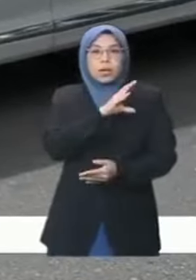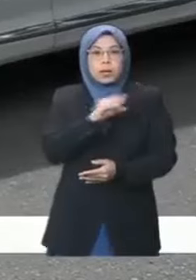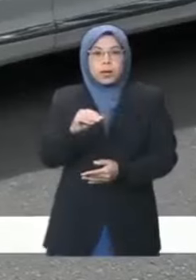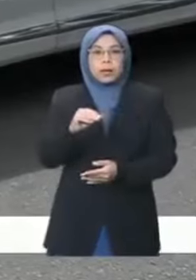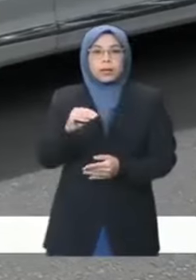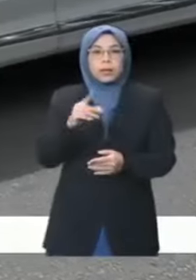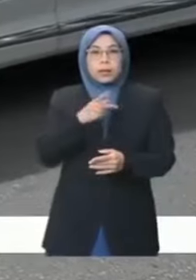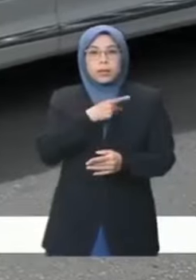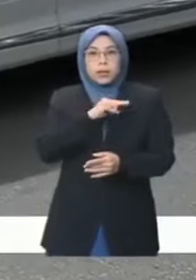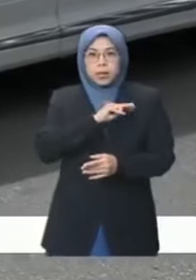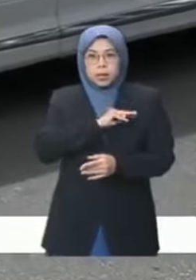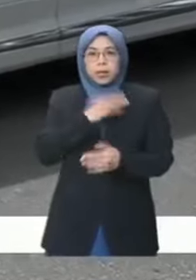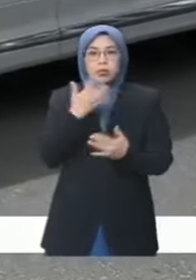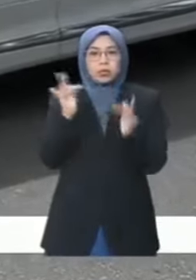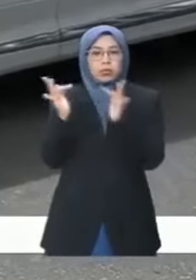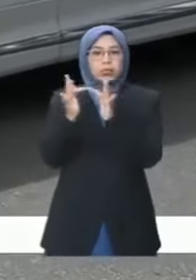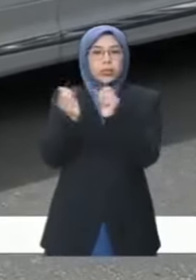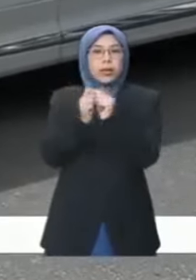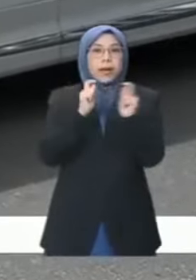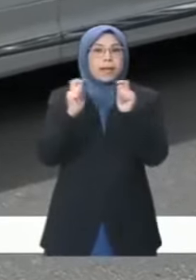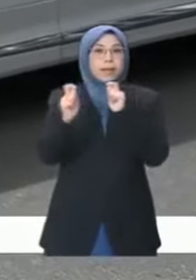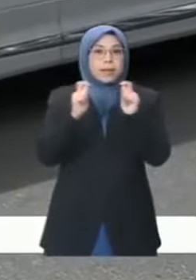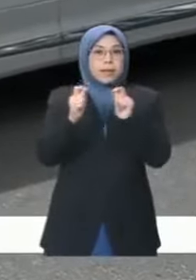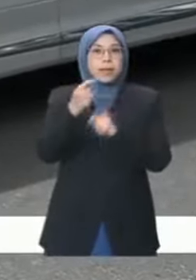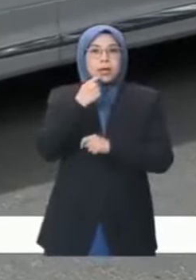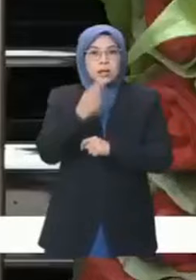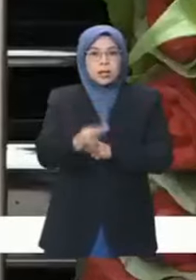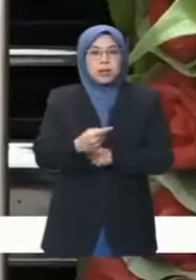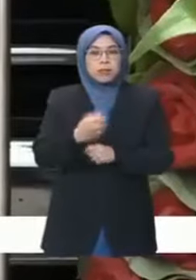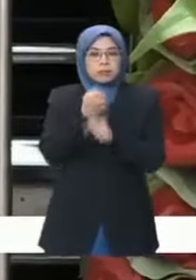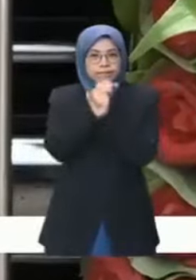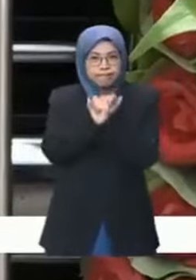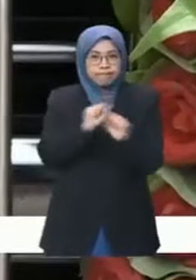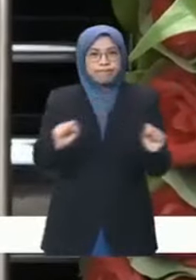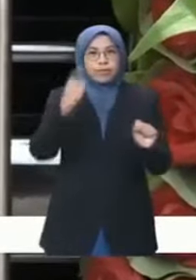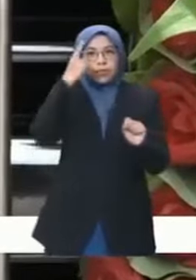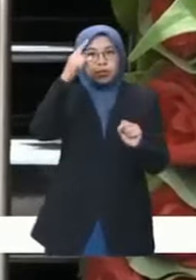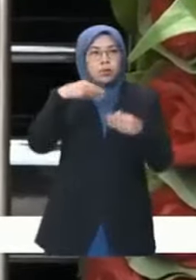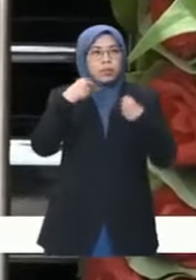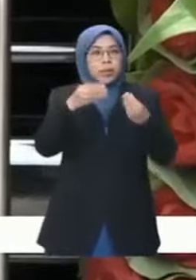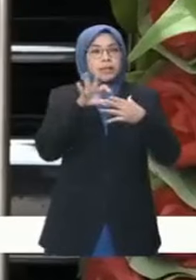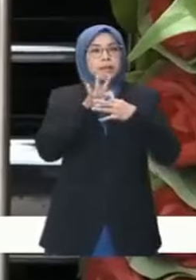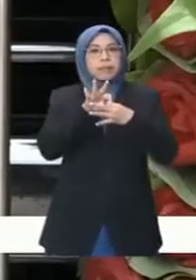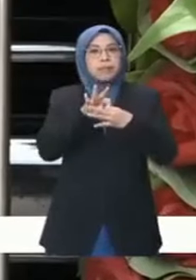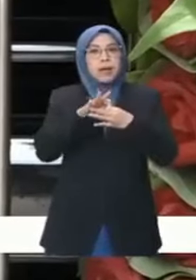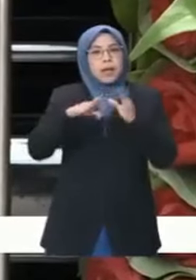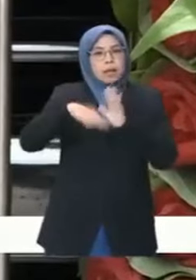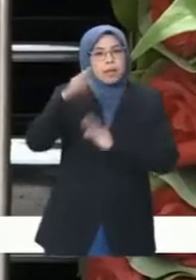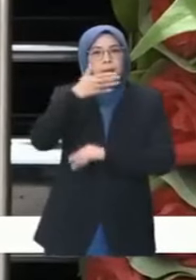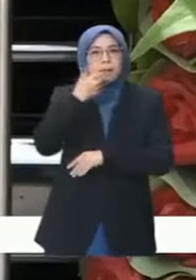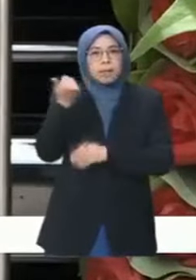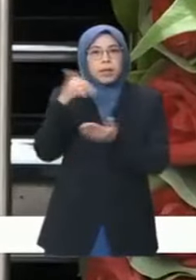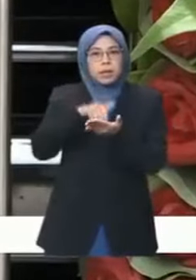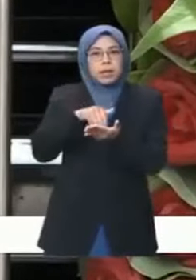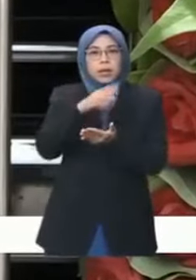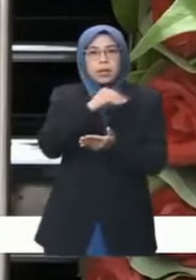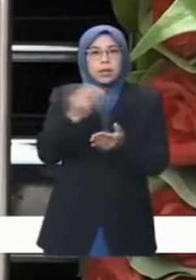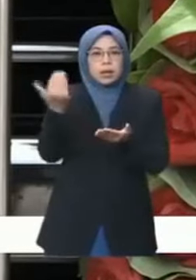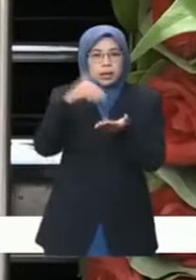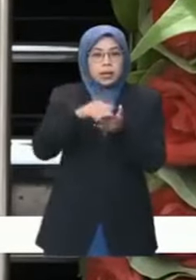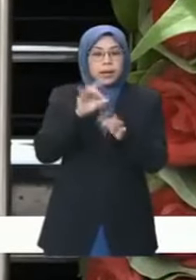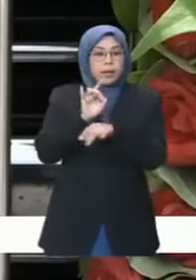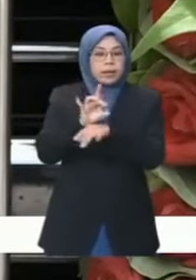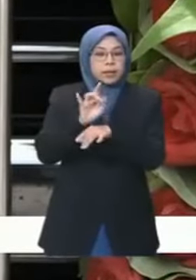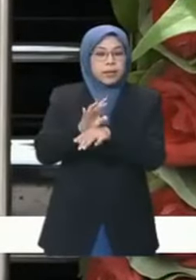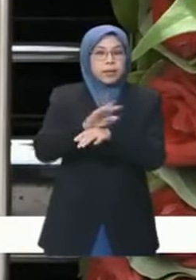kementerian telah berhubung dengan TikTok yang menyatakan kesediaan untuk memberi kerjasama lebih proaktif. Beliau seterusnya